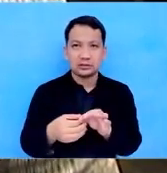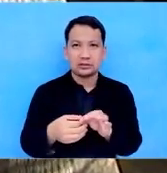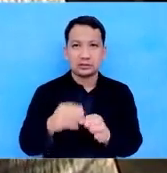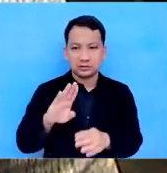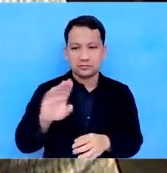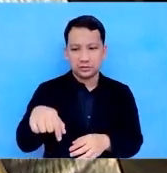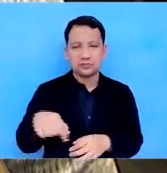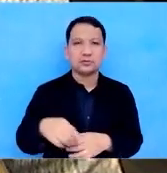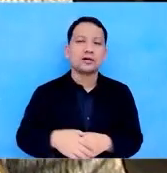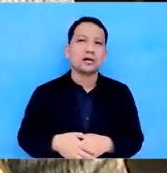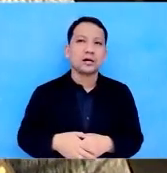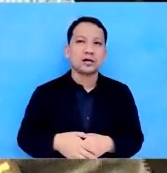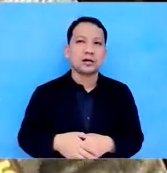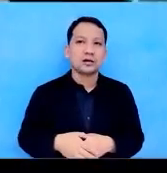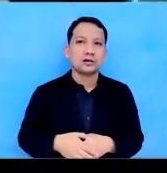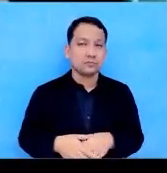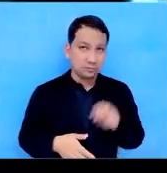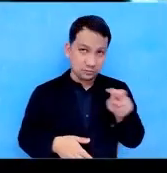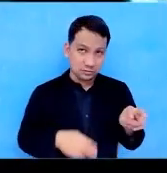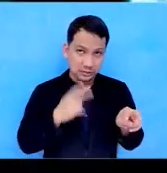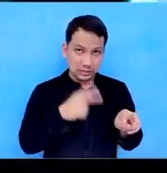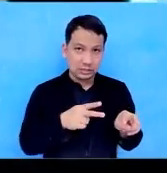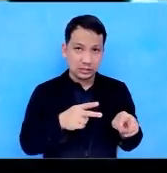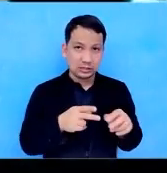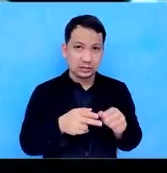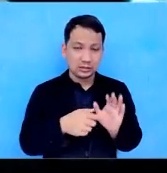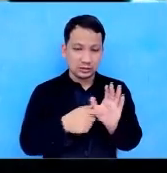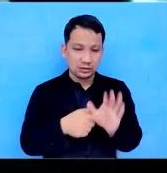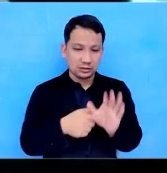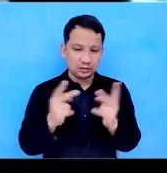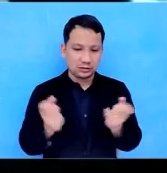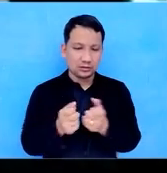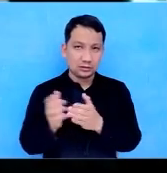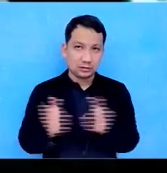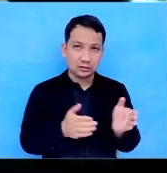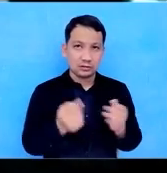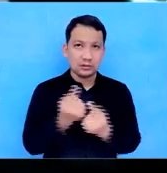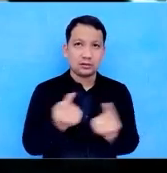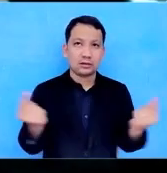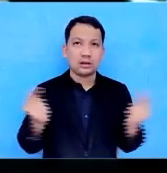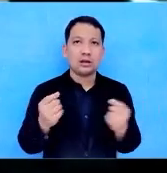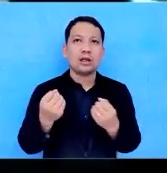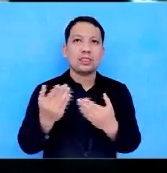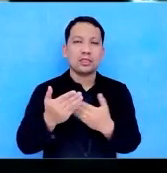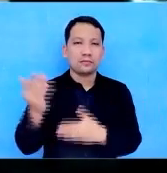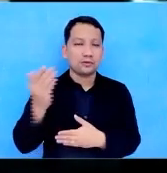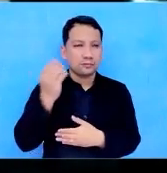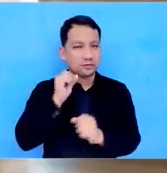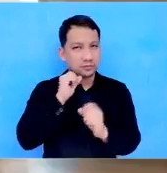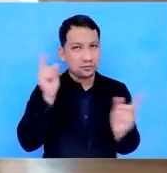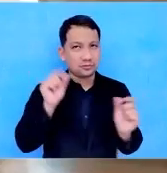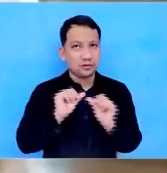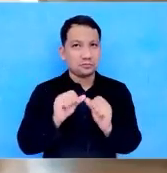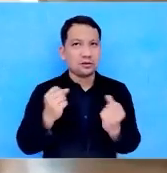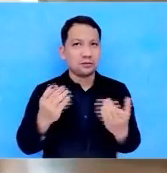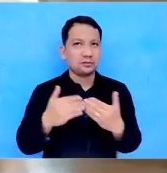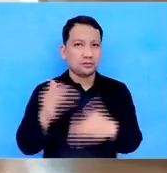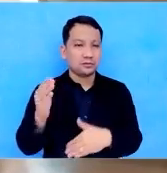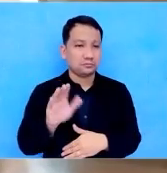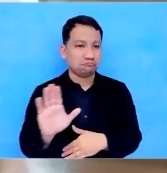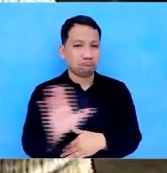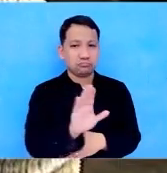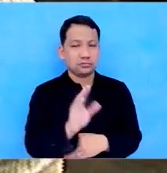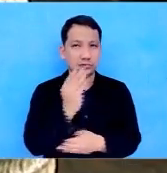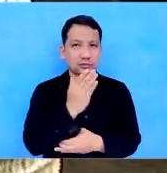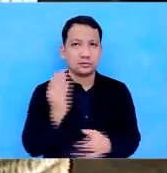Quiapo. At nakikita nyo naman, parang pinoposition pa lang isa-isa. Ang dami naming sorpresa para sa